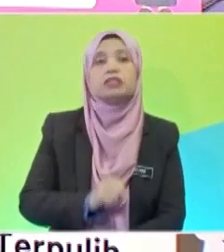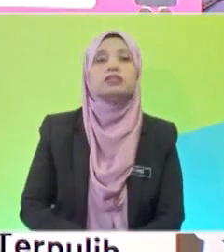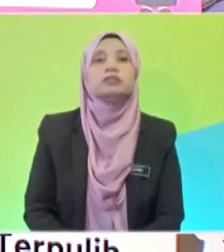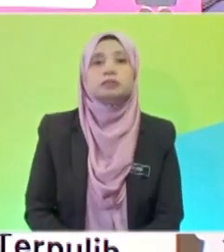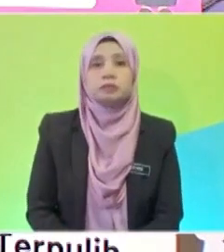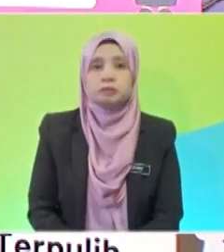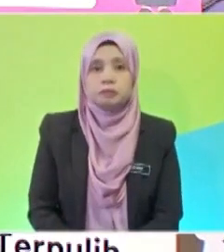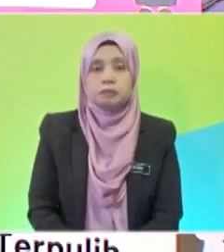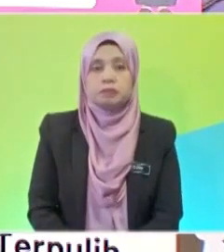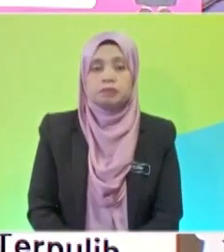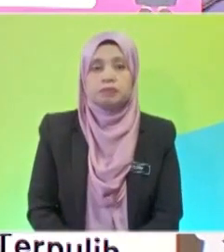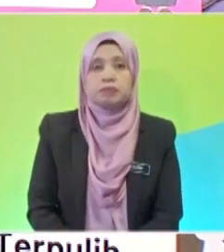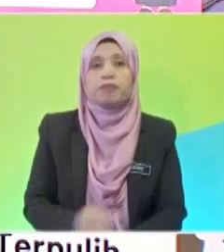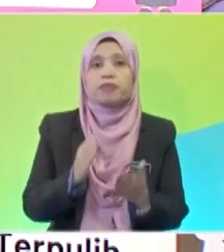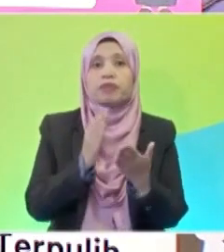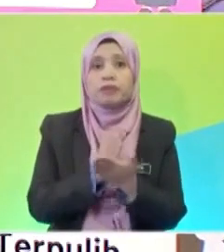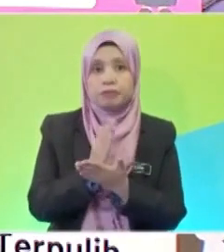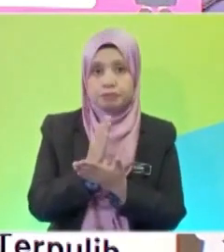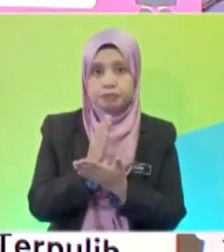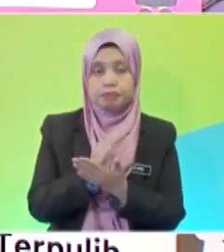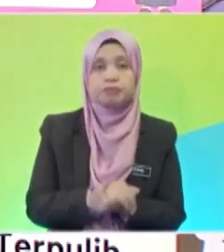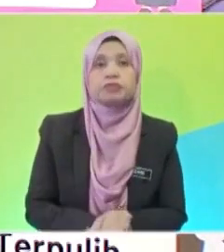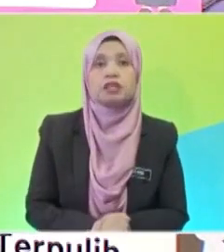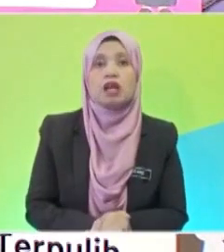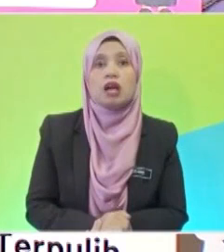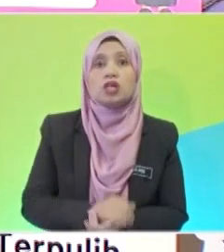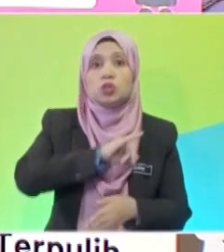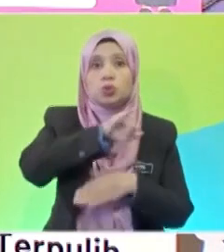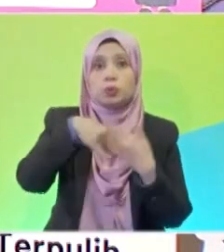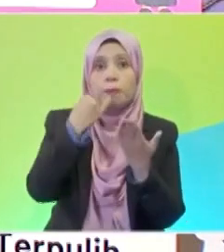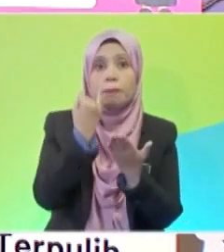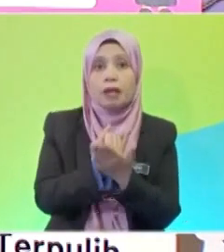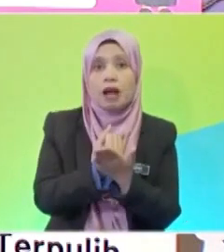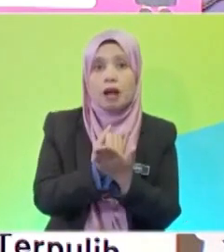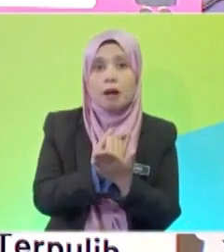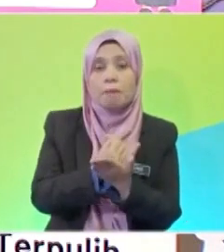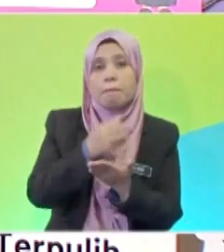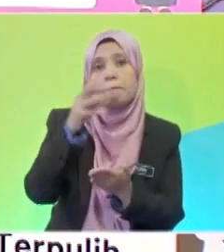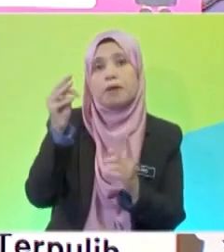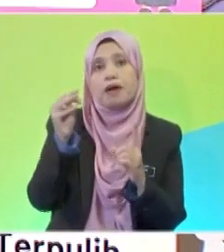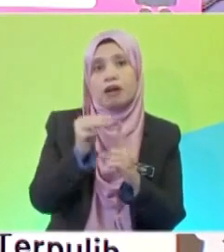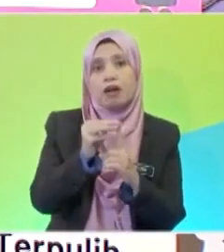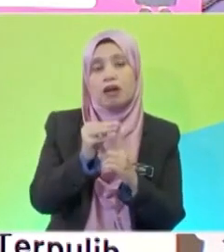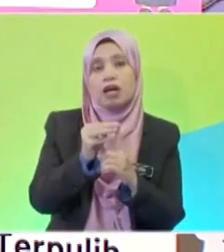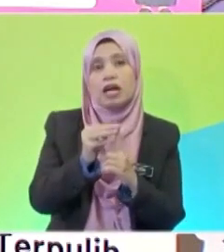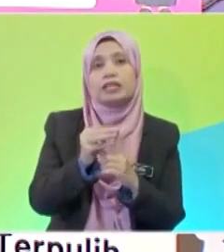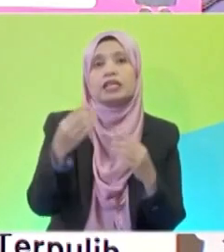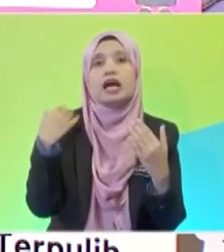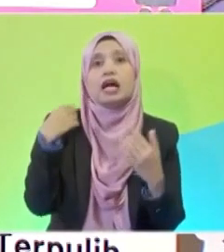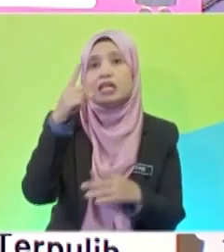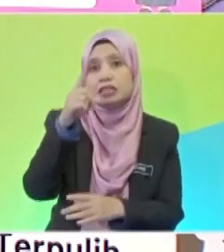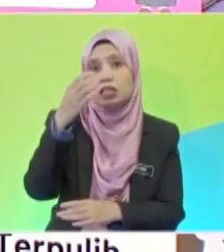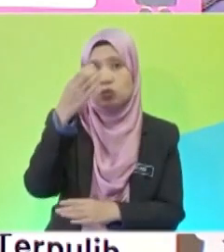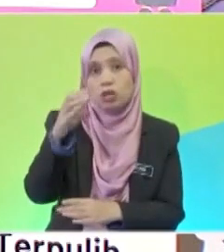semasa menjawab. Okey. Seterusnya adalah jumlah markah untuk kertas 2 ini adalah 100 markah Nisa. Jadi